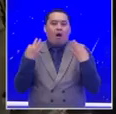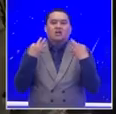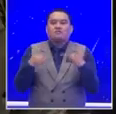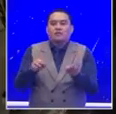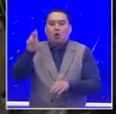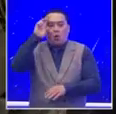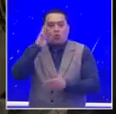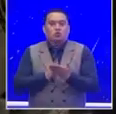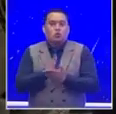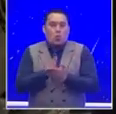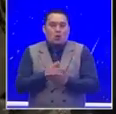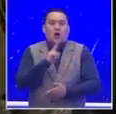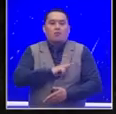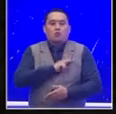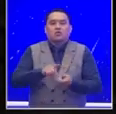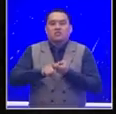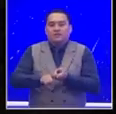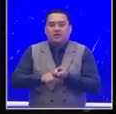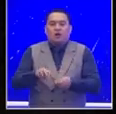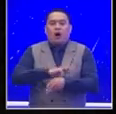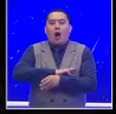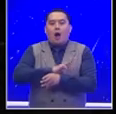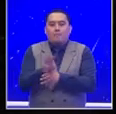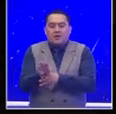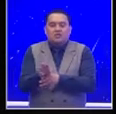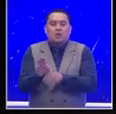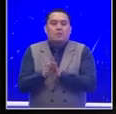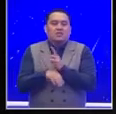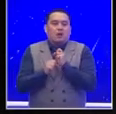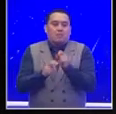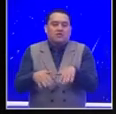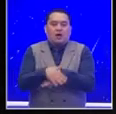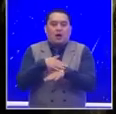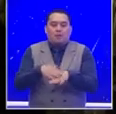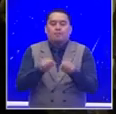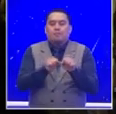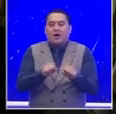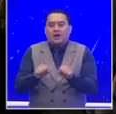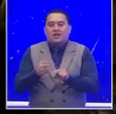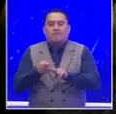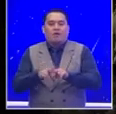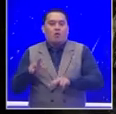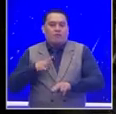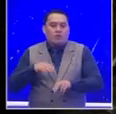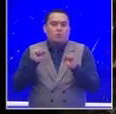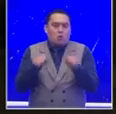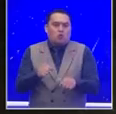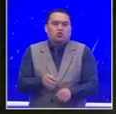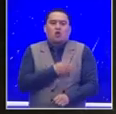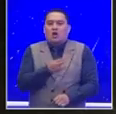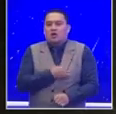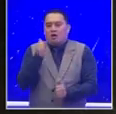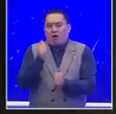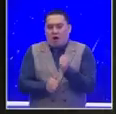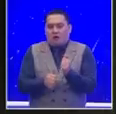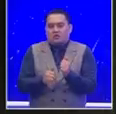Освобождаются госслужащие, чья работа связана с обеспечением обороны, безопасности и правопорядка. Однако добровольцем может быть каждый, и